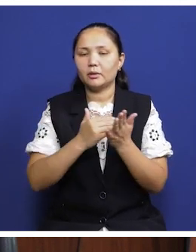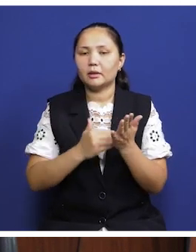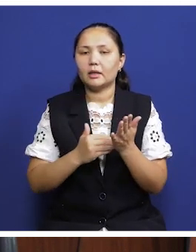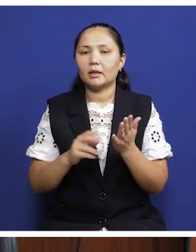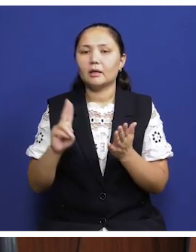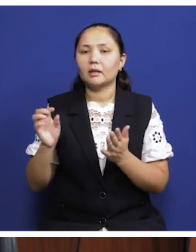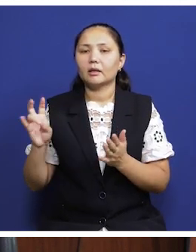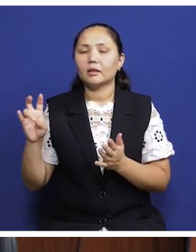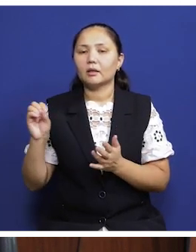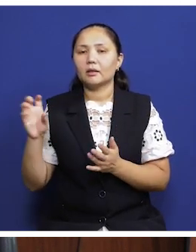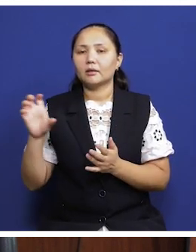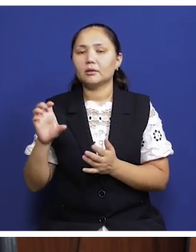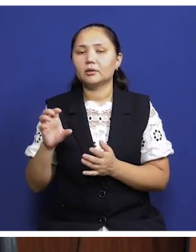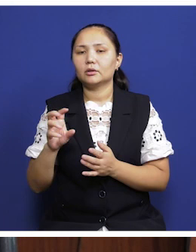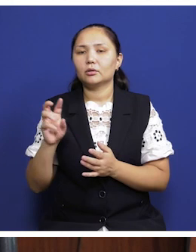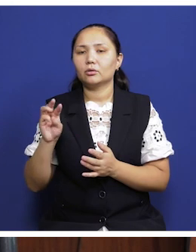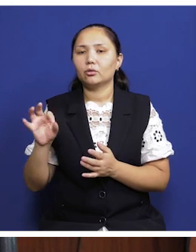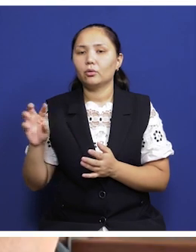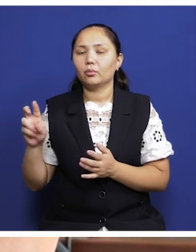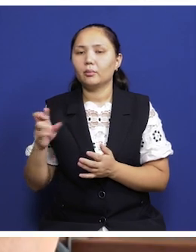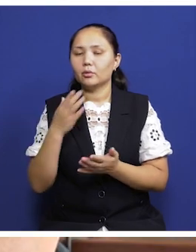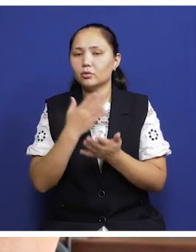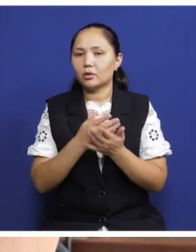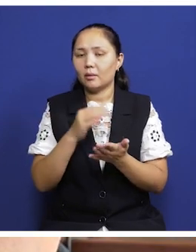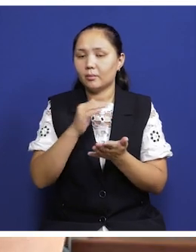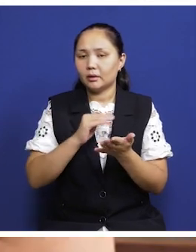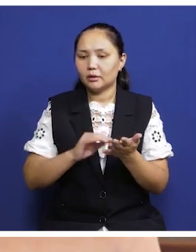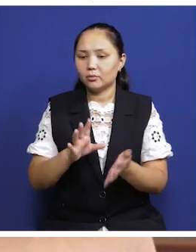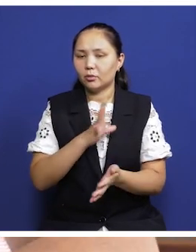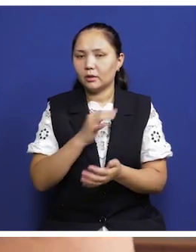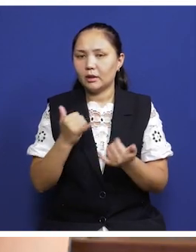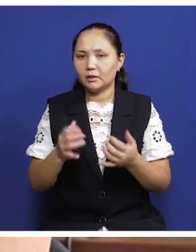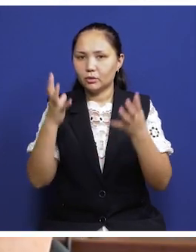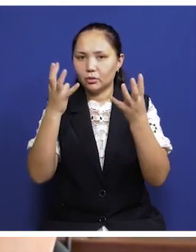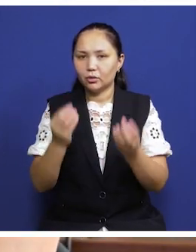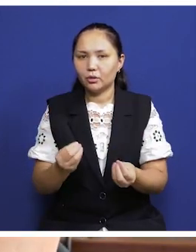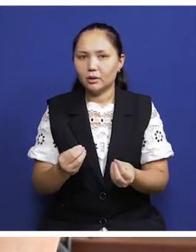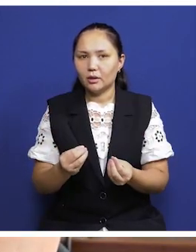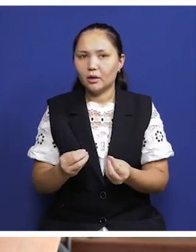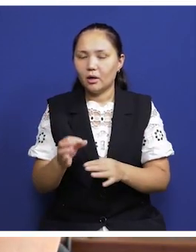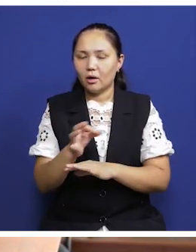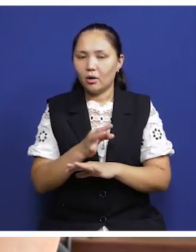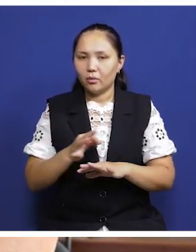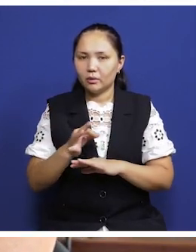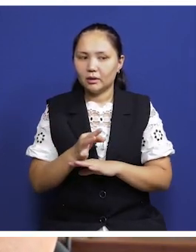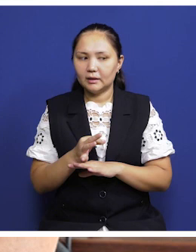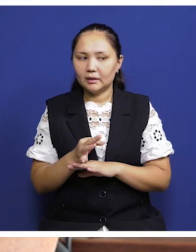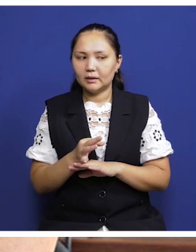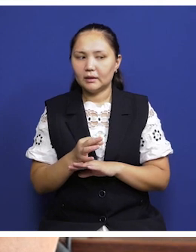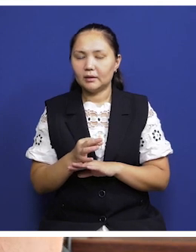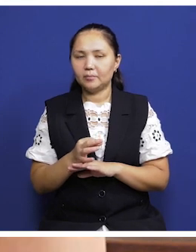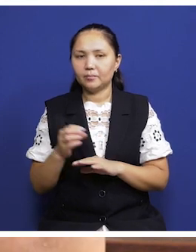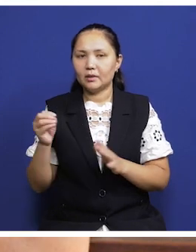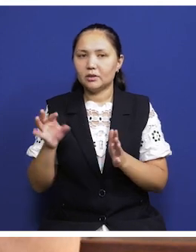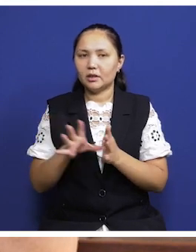елді мекенін сұраныспен енгізіп келдік. Қазіргі күні осы елді мекендегі жаңағы